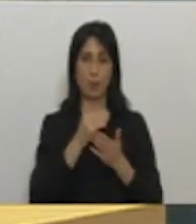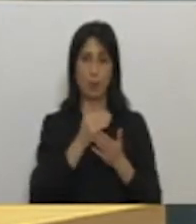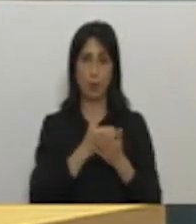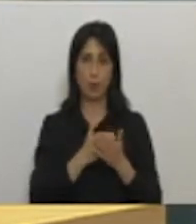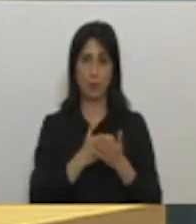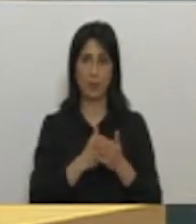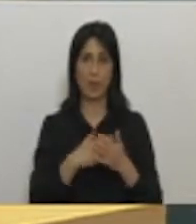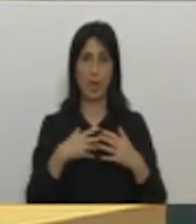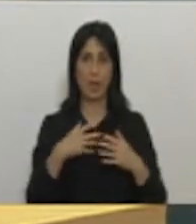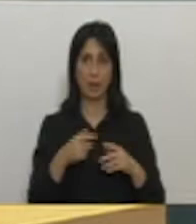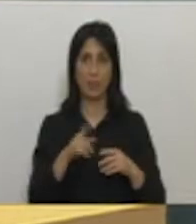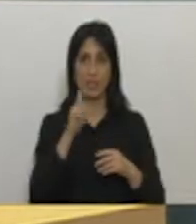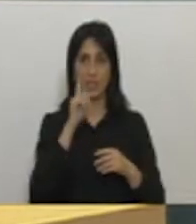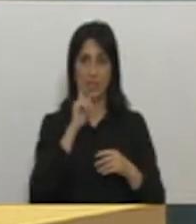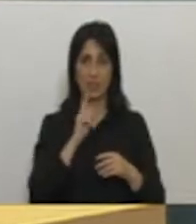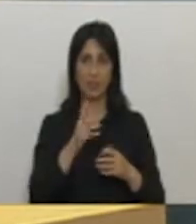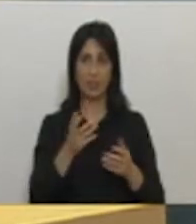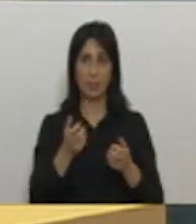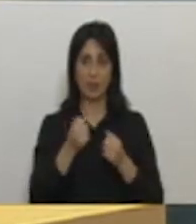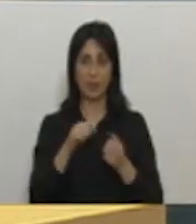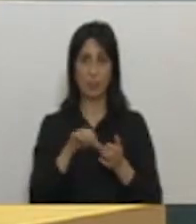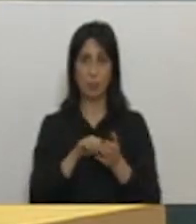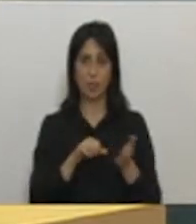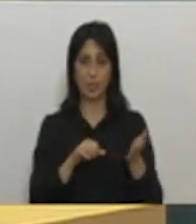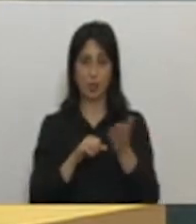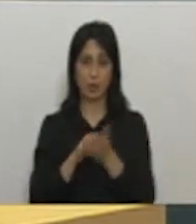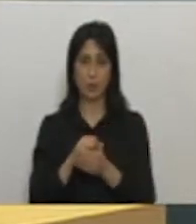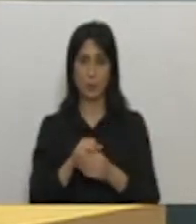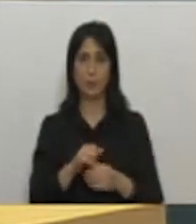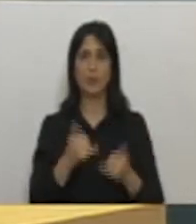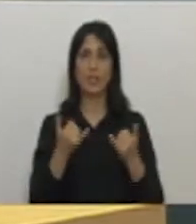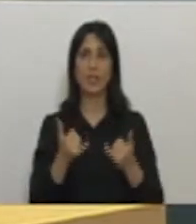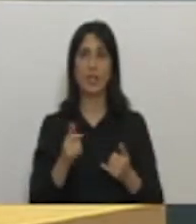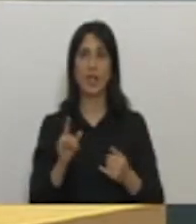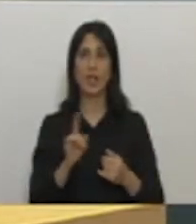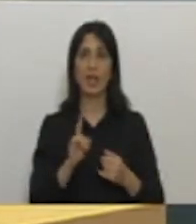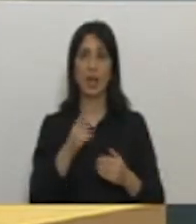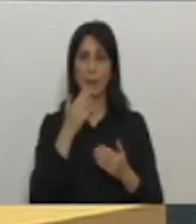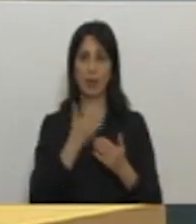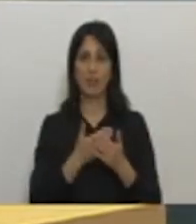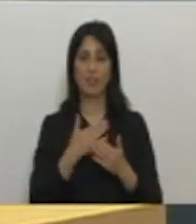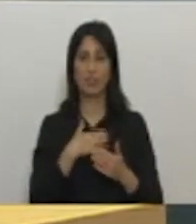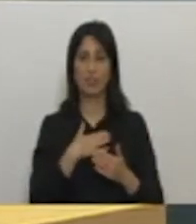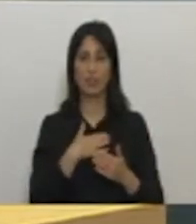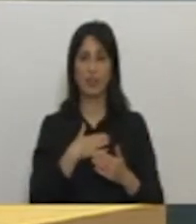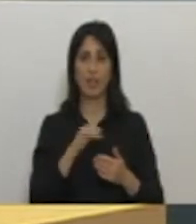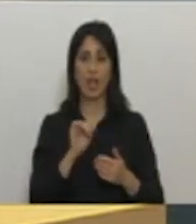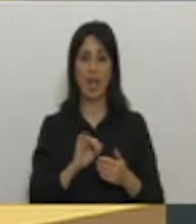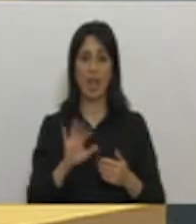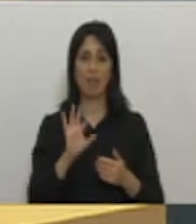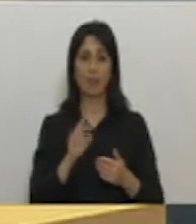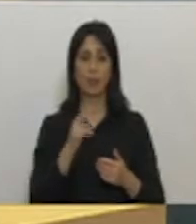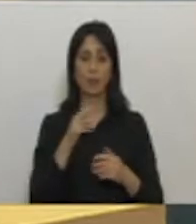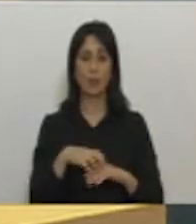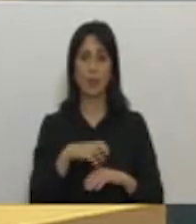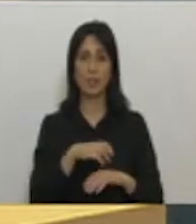მოგაწყენ თავს, სიამოვნებით მივიღეთ მონაწილეობაში. ეხლა რა მიგვაჩნია ჩვენ ევროპელ